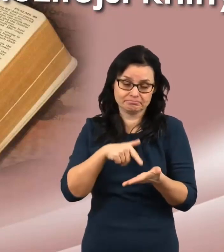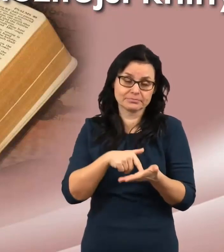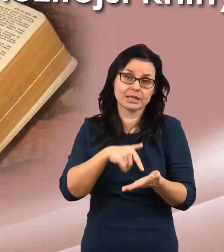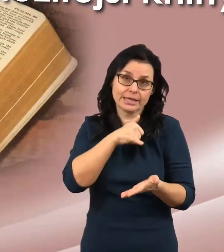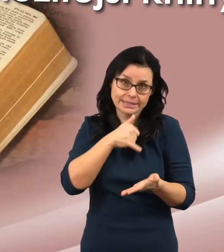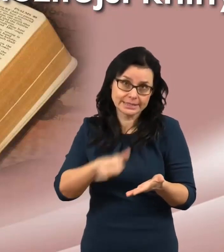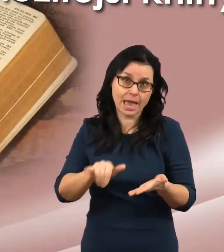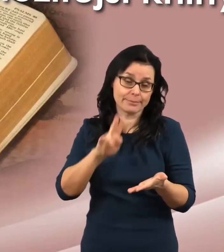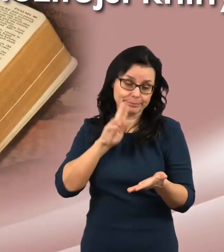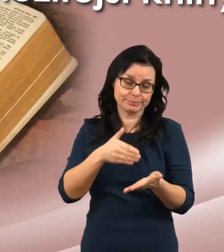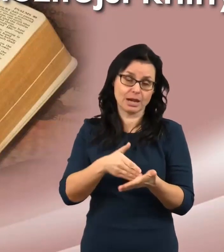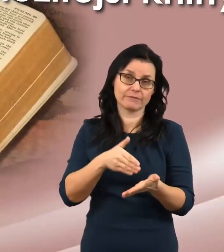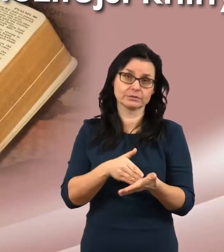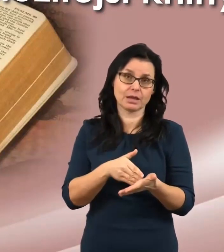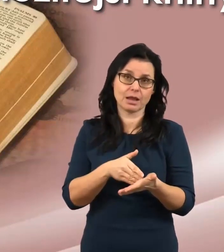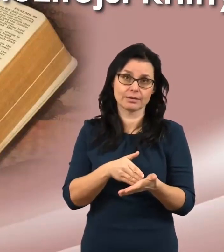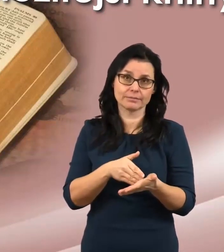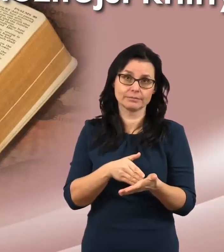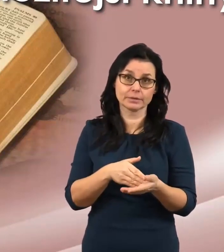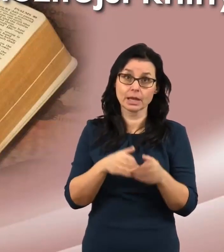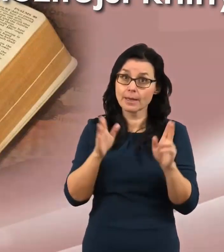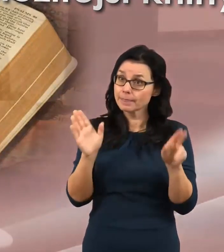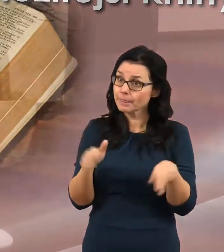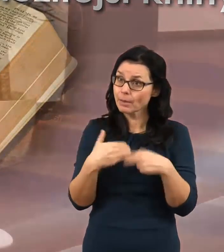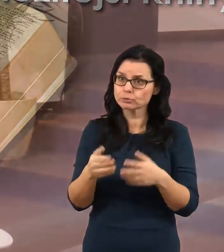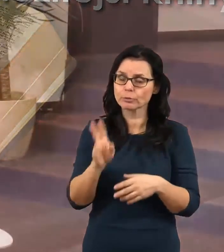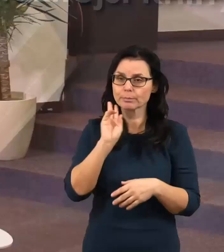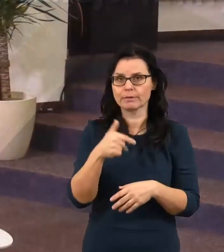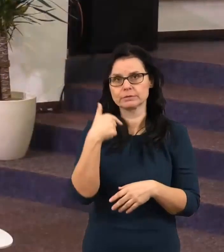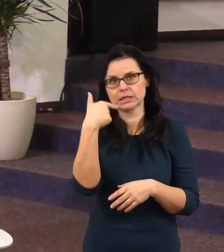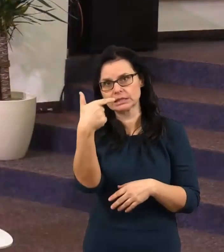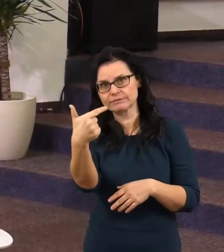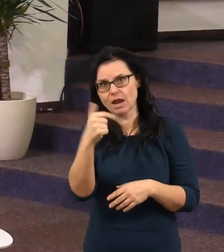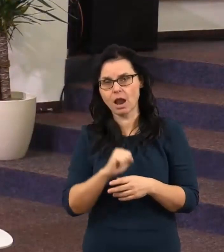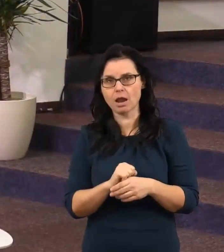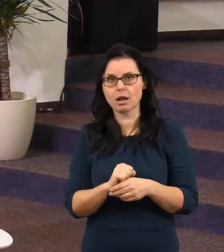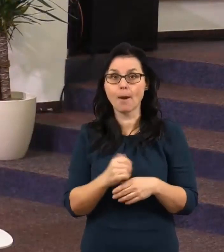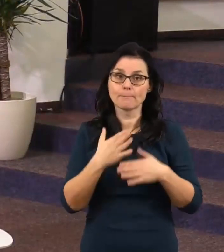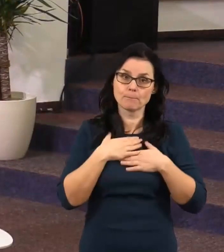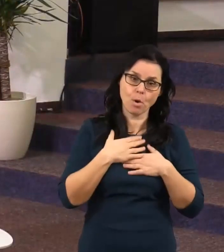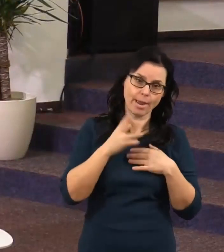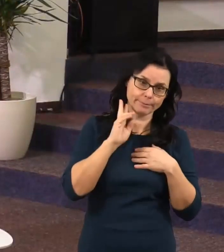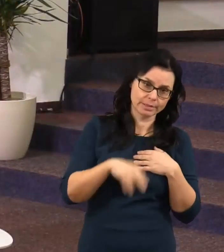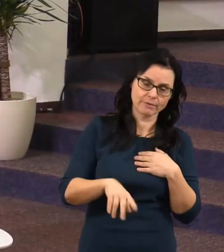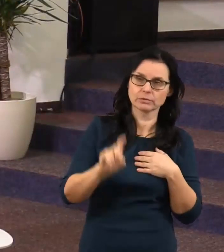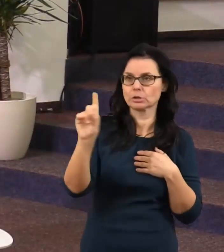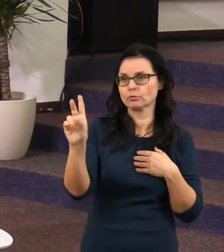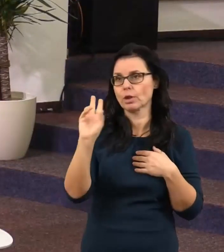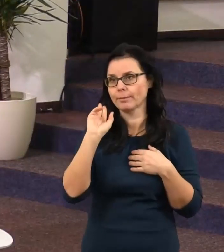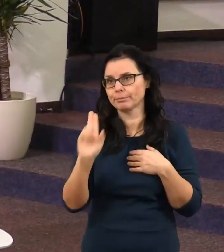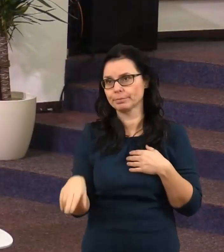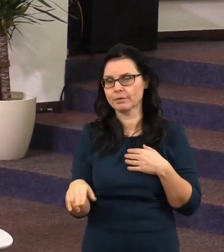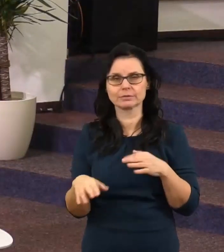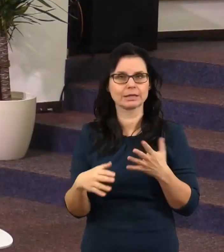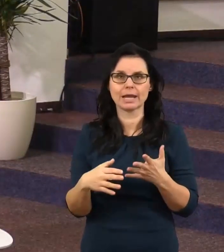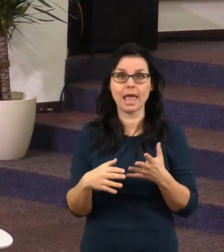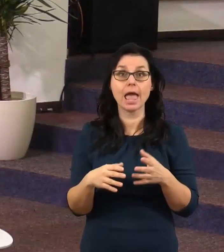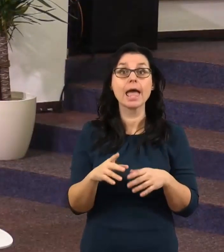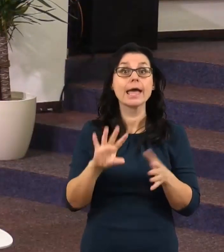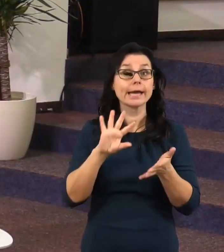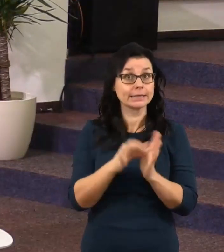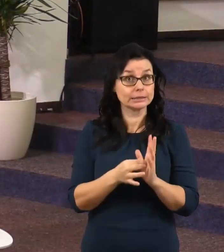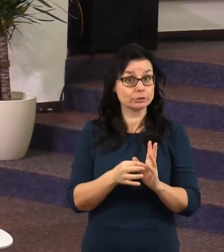tak to je pravda. Nemohou být pravdy dvě, třeba jedna moje, druhá tvoje. Jestli,